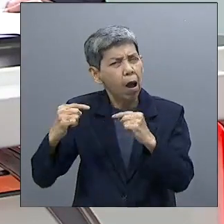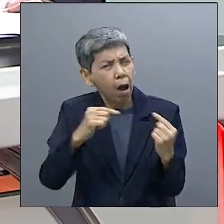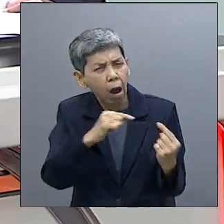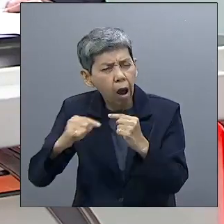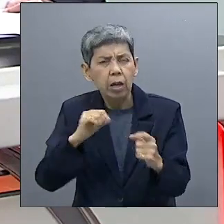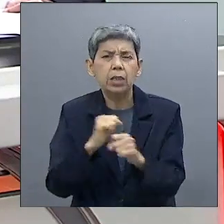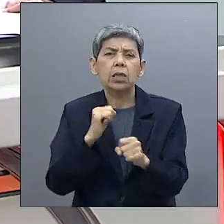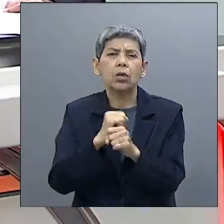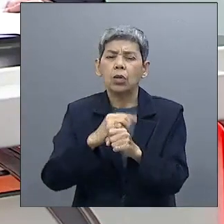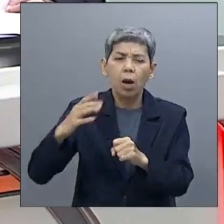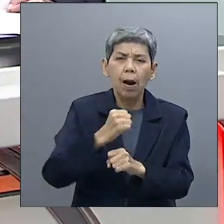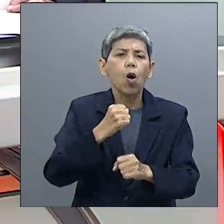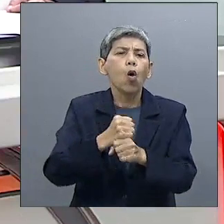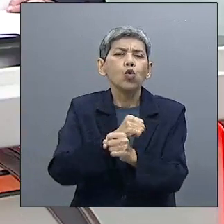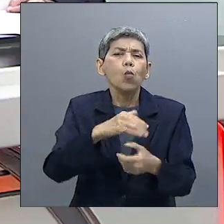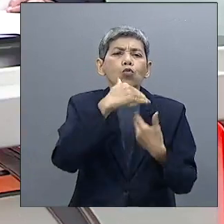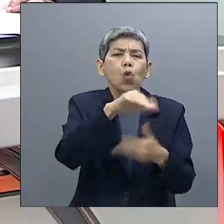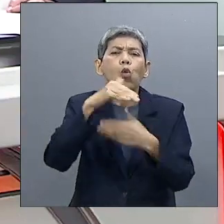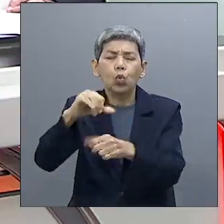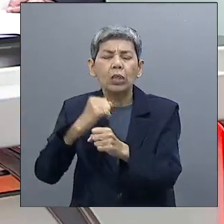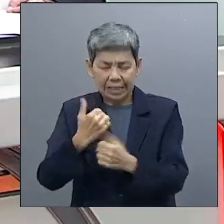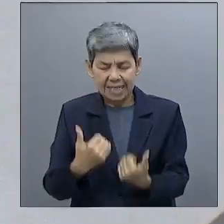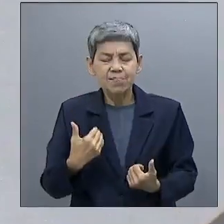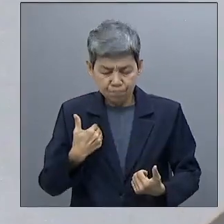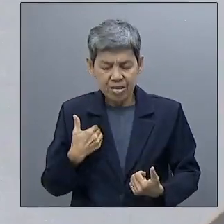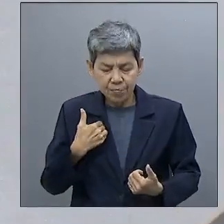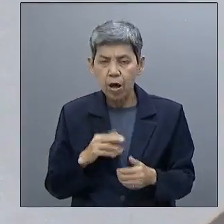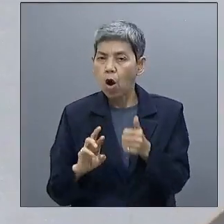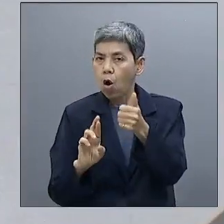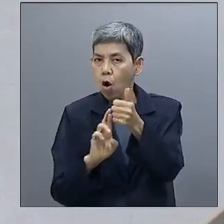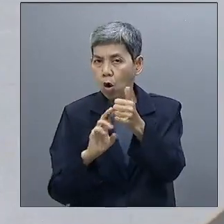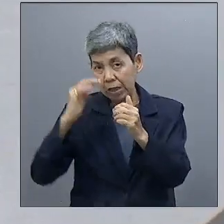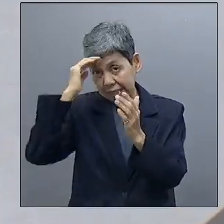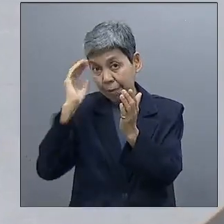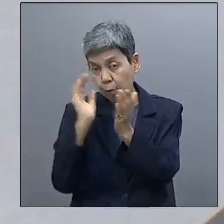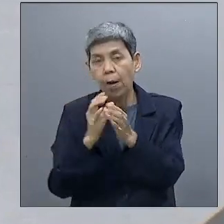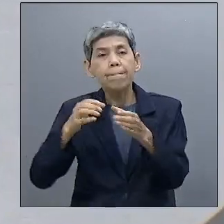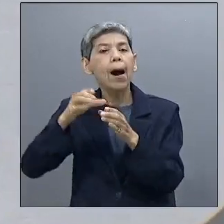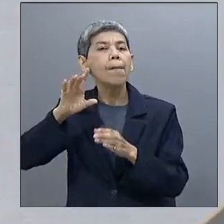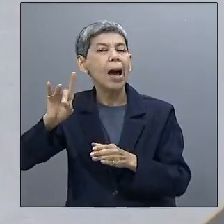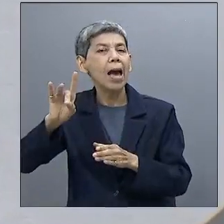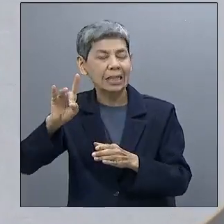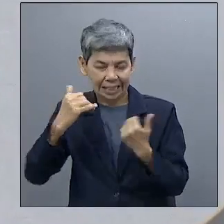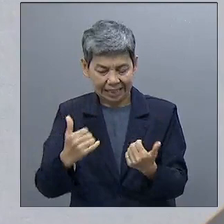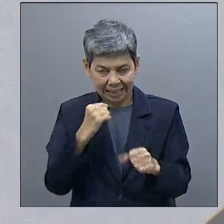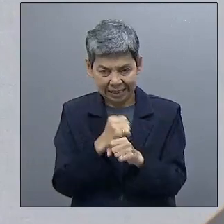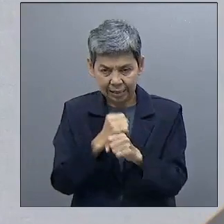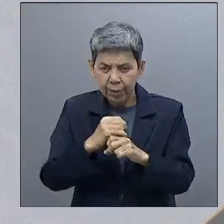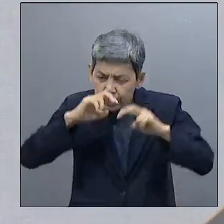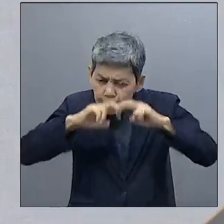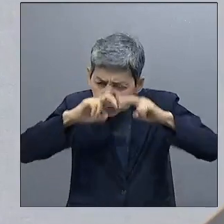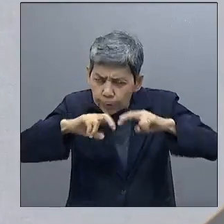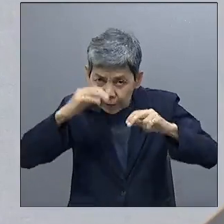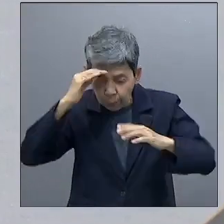เรื่องธุรกิจสัมปทานส่งนมนะคะตอนนี้มีความคืบหน้าจากทางรองผู้บัญชาการตำรวจภาค 8ค่ะได้สั่งการให้ชุดคลี่คลายคดี